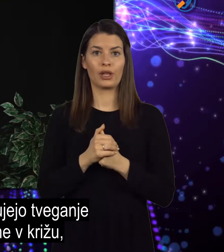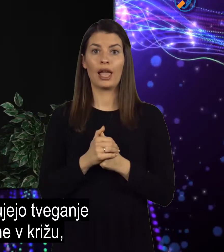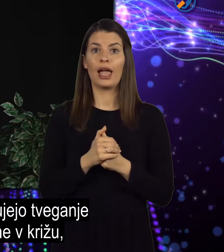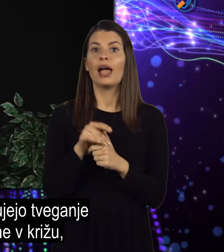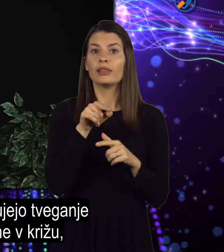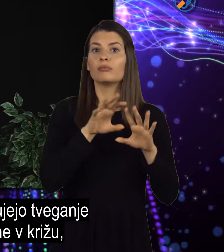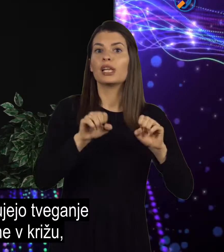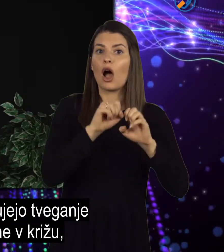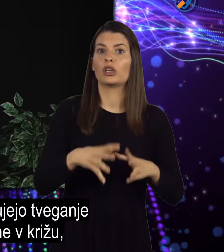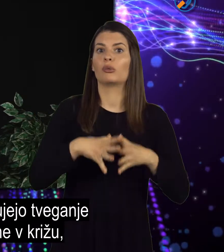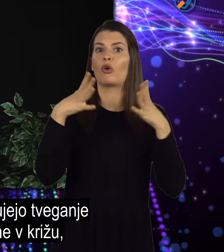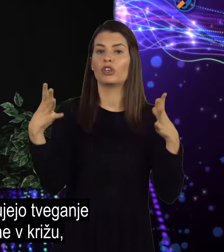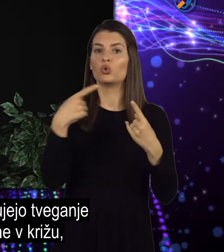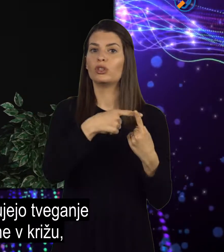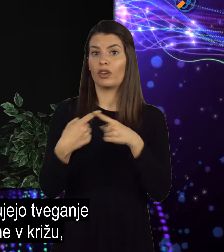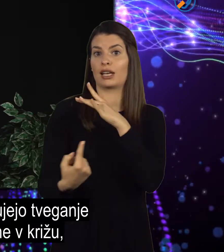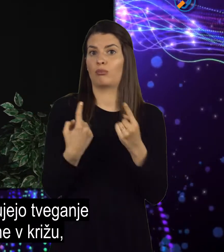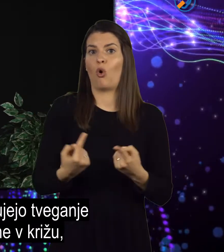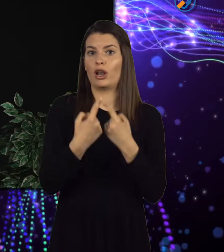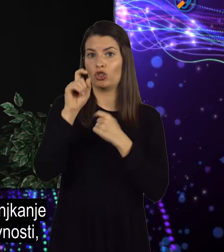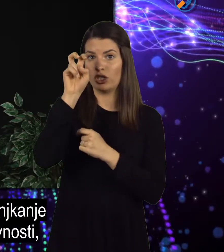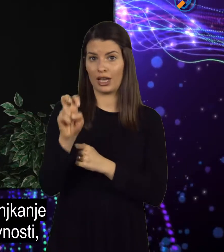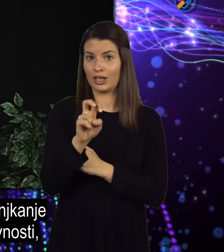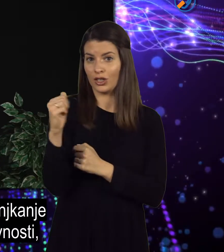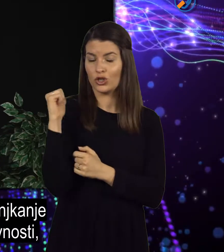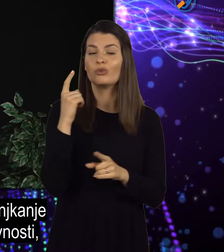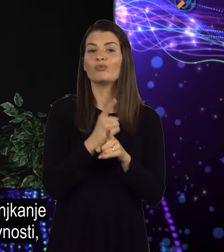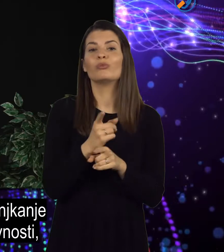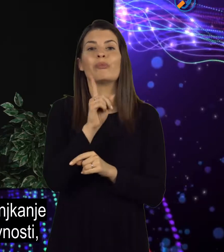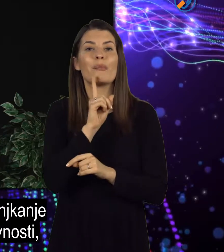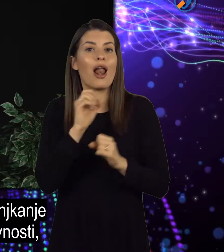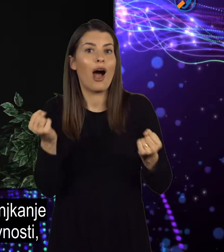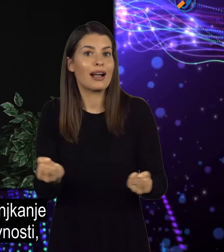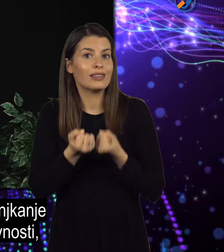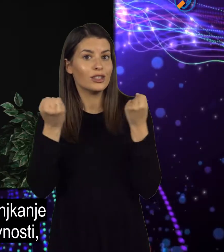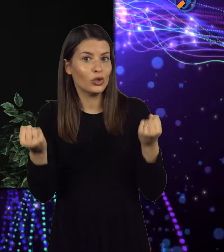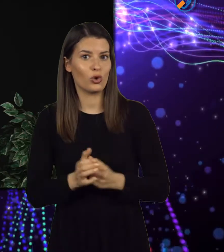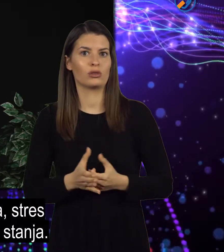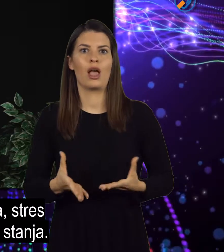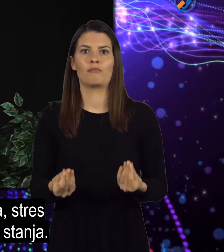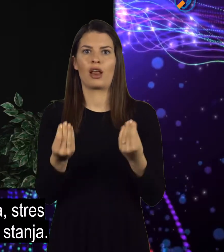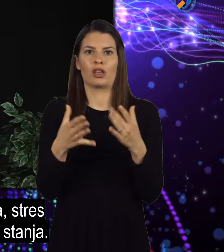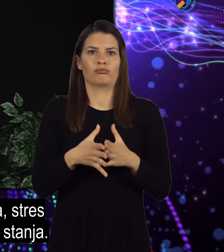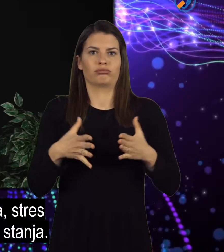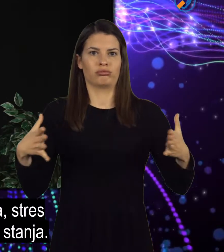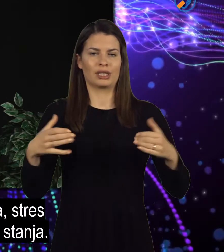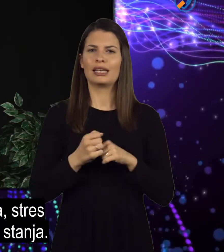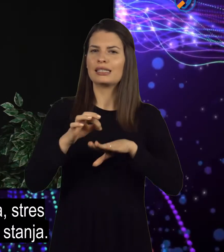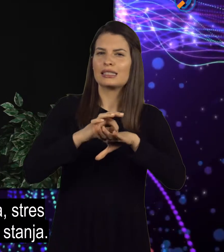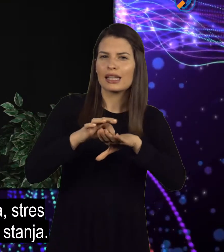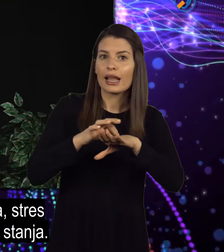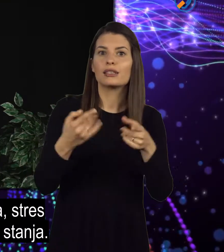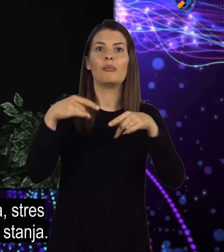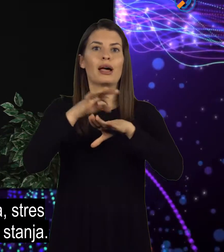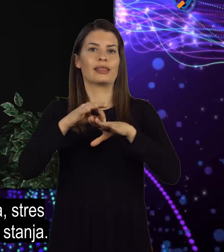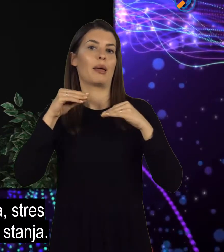ki povečujejo tveganje za pojav bolečine v križu, so tudi pomanjkanje telesne aktivnosti, odvečna teža, stres